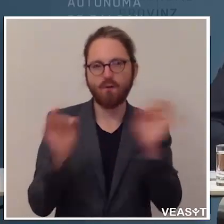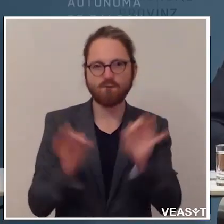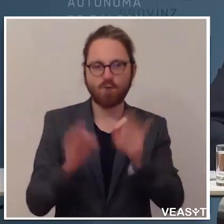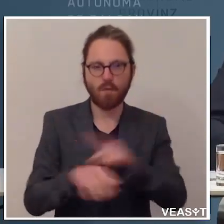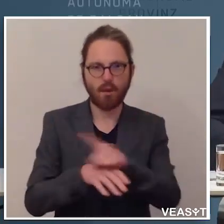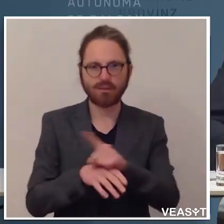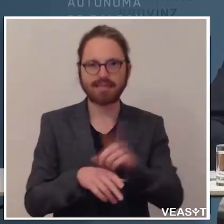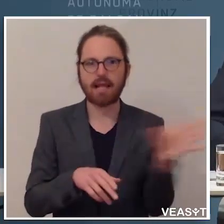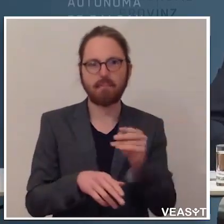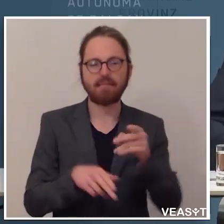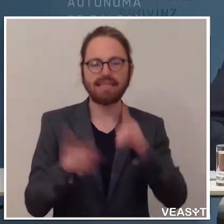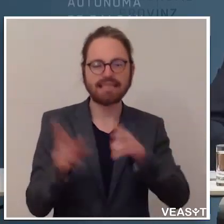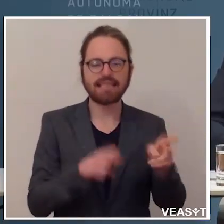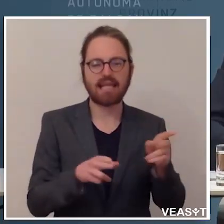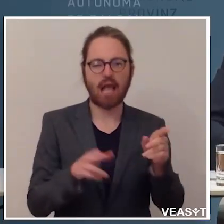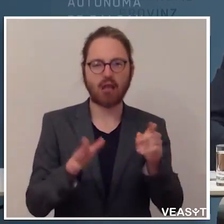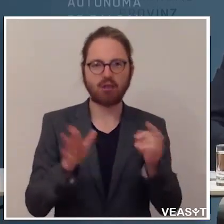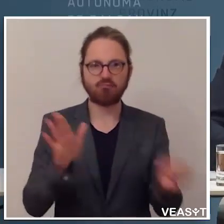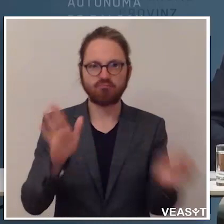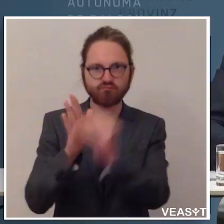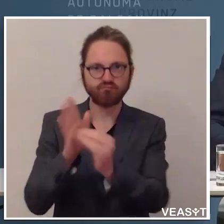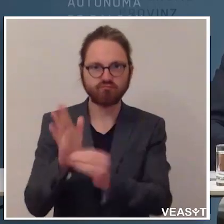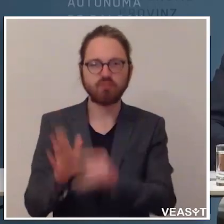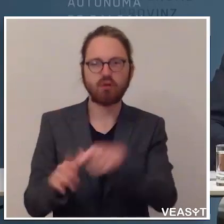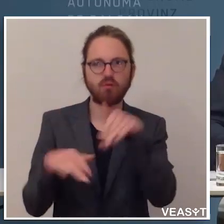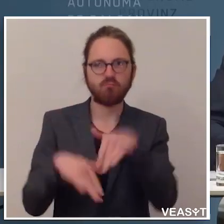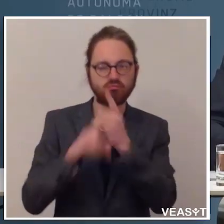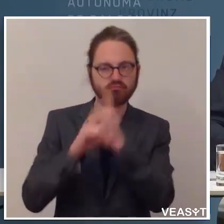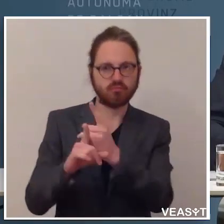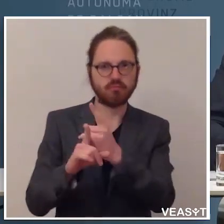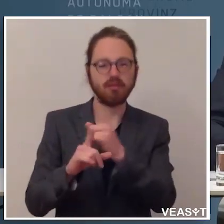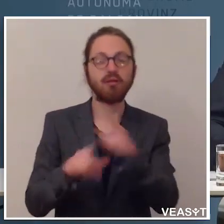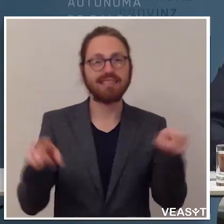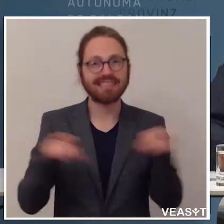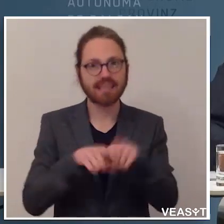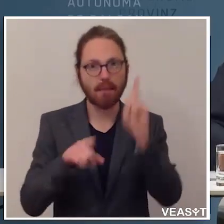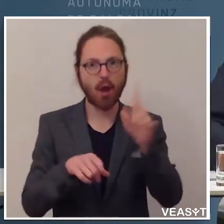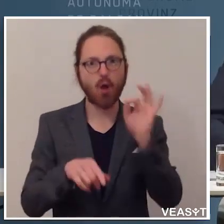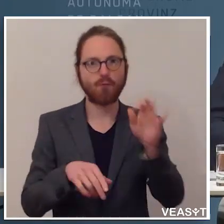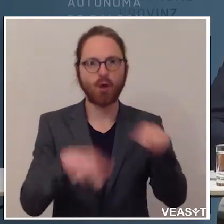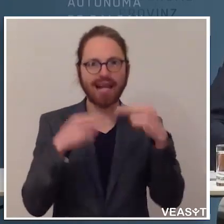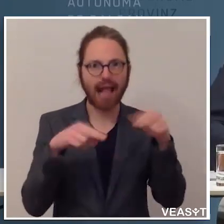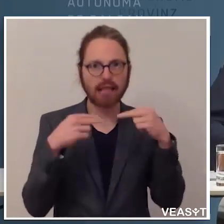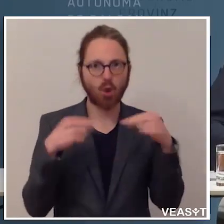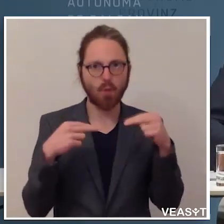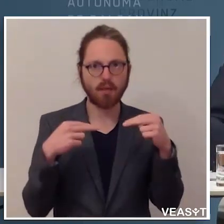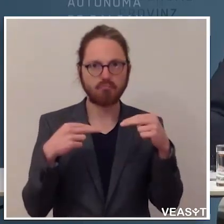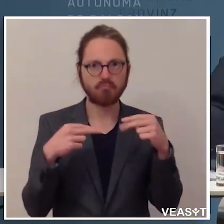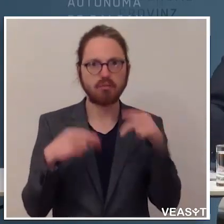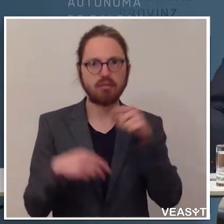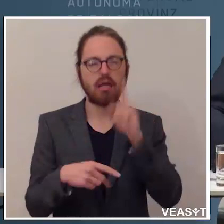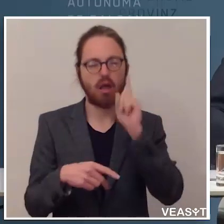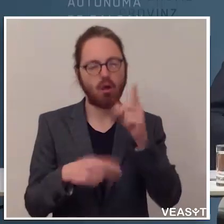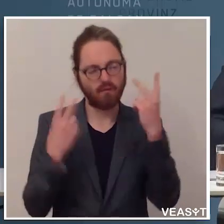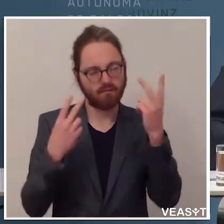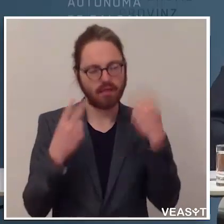an die Sicherheitsvorschriften entsprechend halten zu können. Genauso für die Gastronomie. Und das wird für viele doch eine wichtige Botschaft sein,